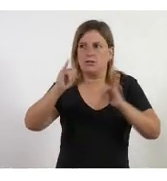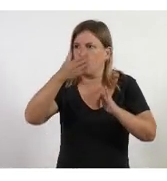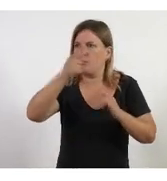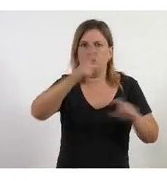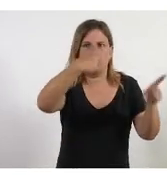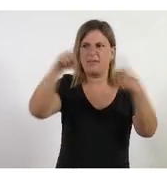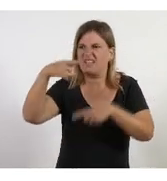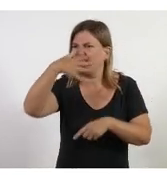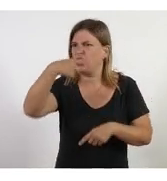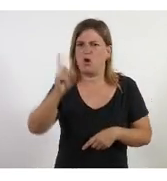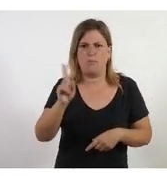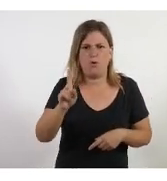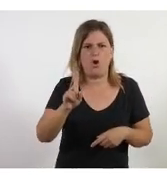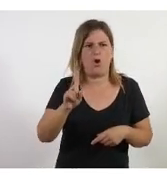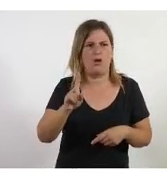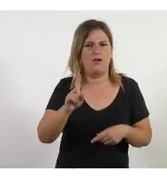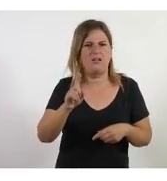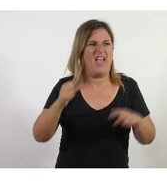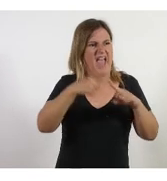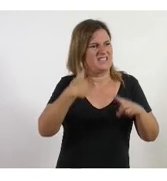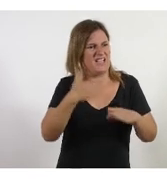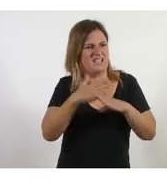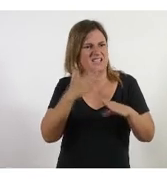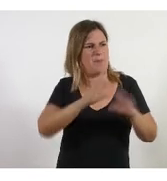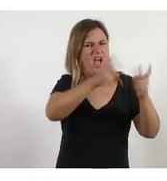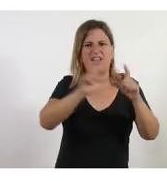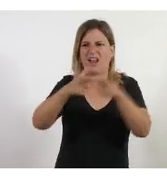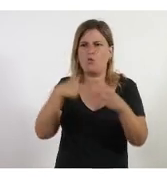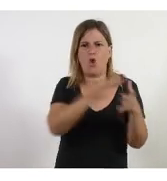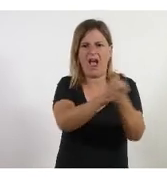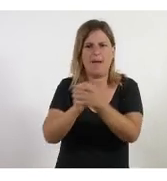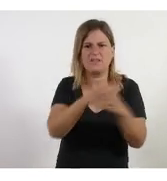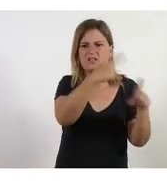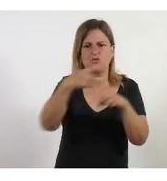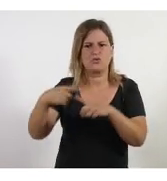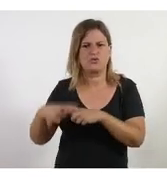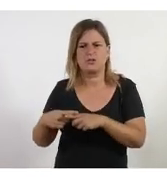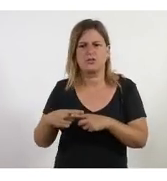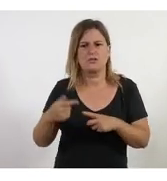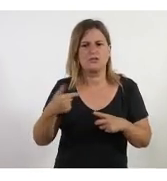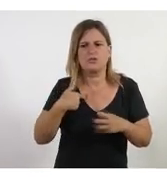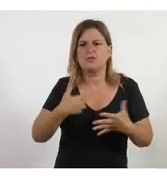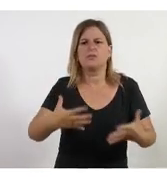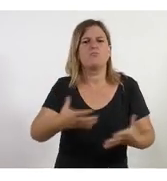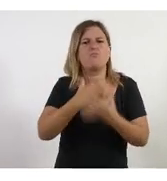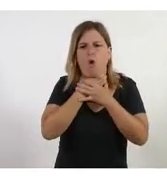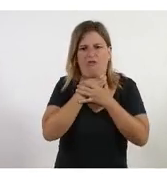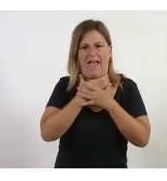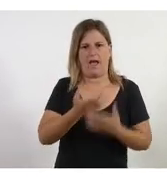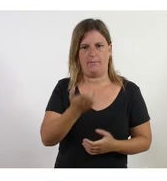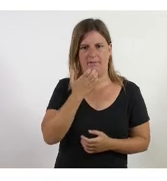viatjar, no puc fer el que feia abans, veure, reunir-me lliurement amb els meus amics, no sé què, no sé quantos, i a mi això